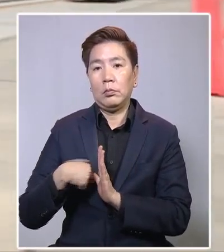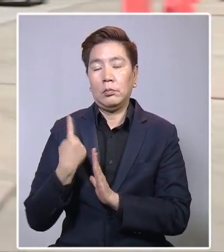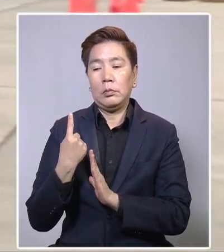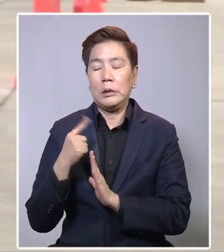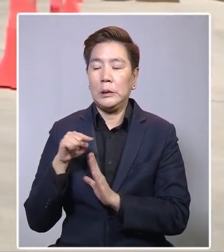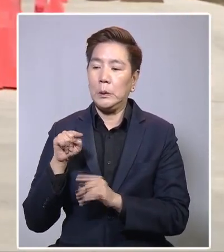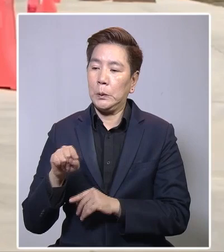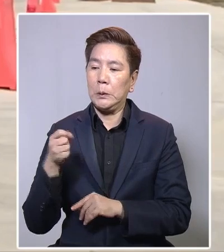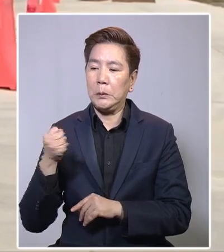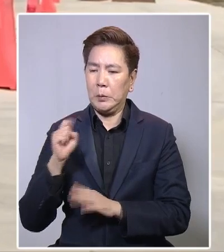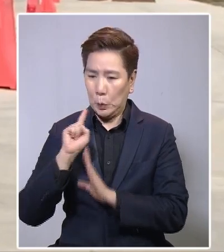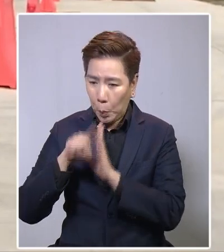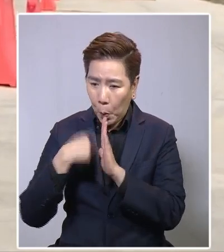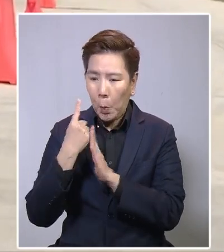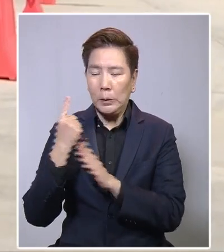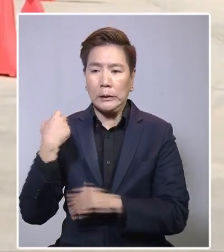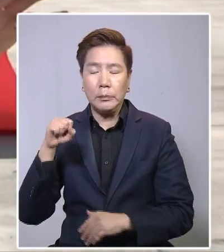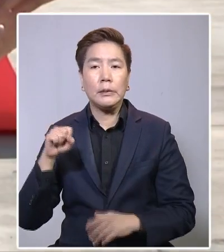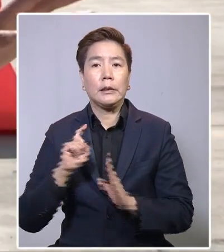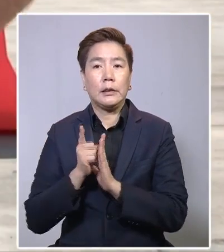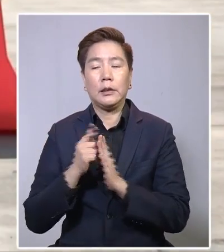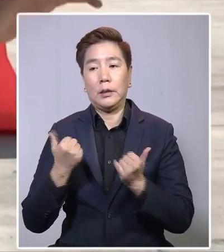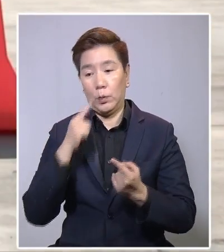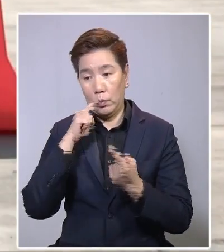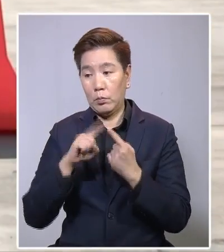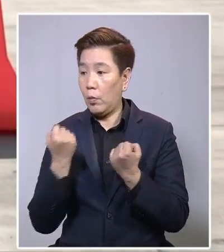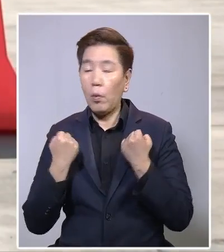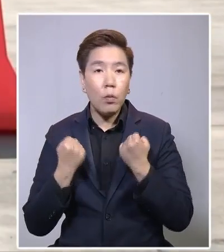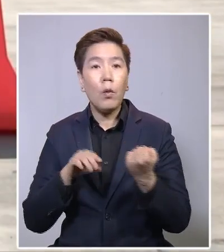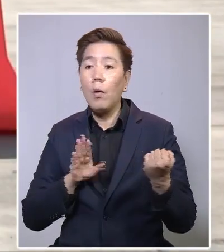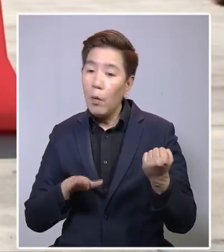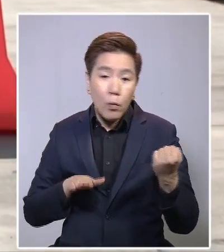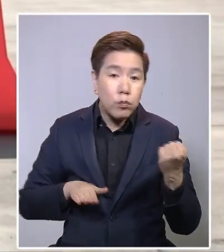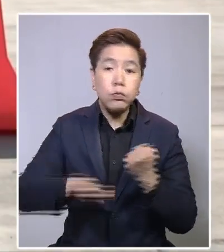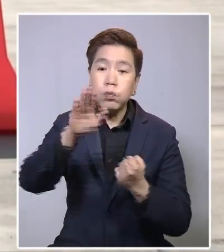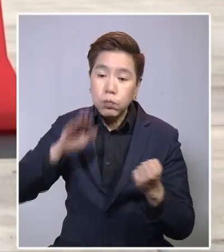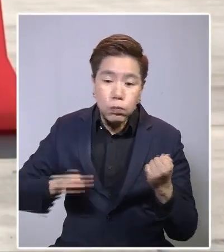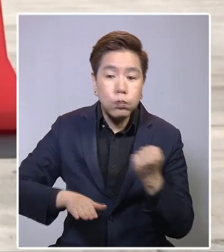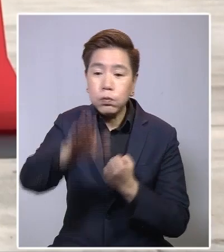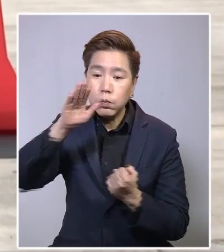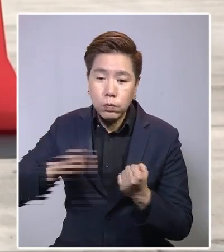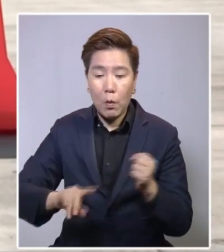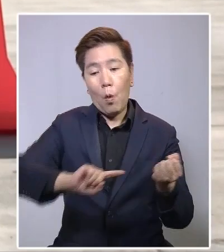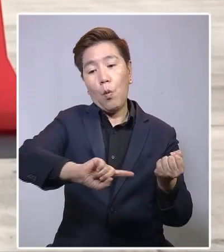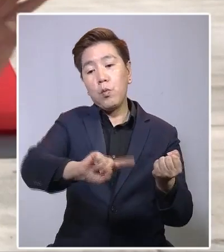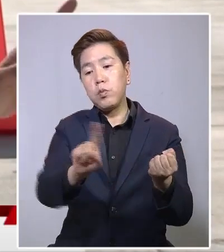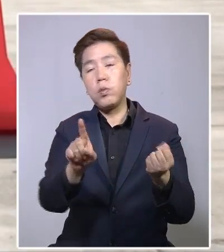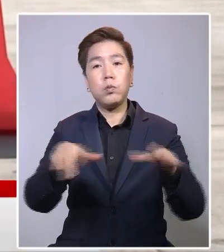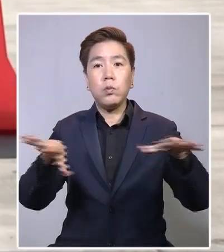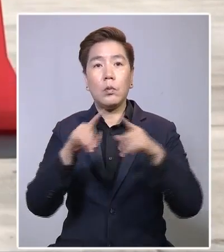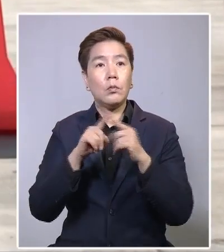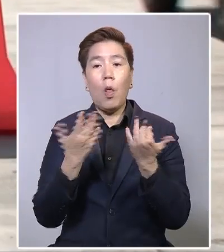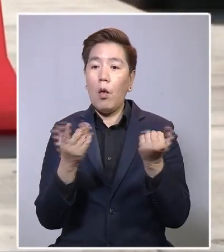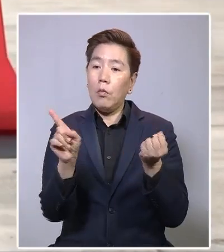งกับอีก10นาทีนะคะจะเห็นนะคะว่าขณะนี้รถทุกคันก็ยังสามารถใช้ความเร็วได้ตามปกตินะคะยัง